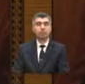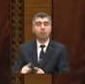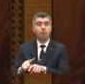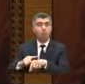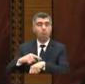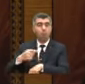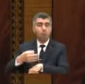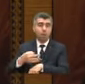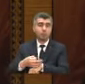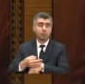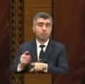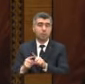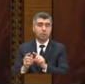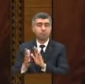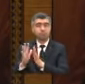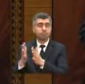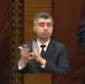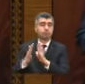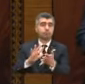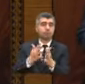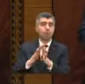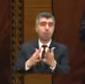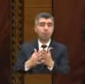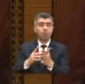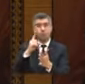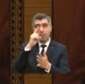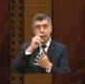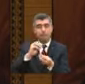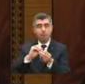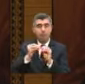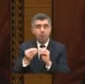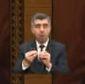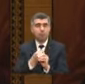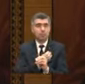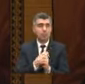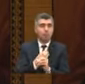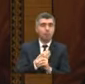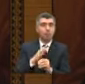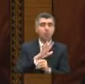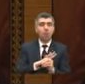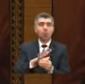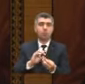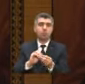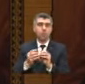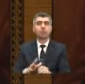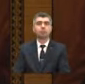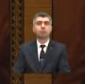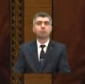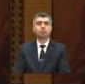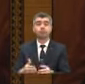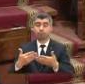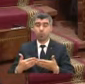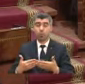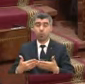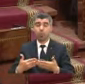اللي تتميز بالتقلبات الاقتصادية والمخاطر الصحية والطوارئ المختلفة. بلادنا اليوم في حاجة